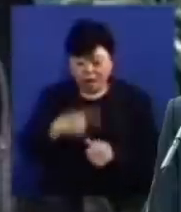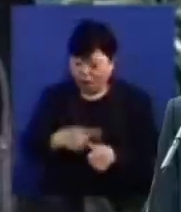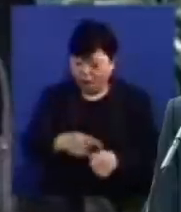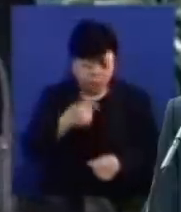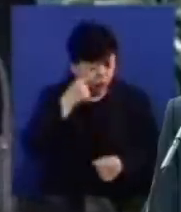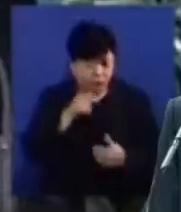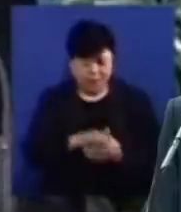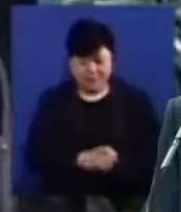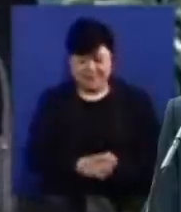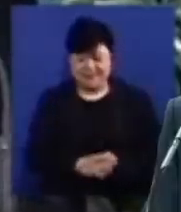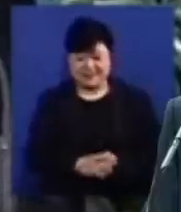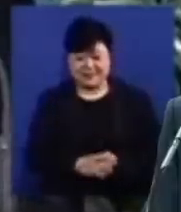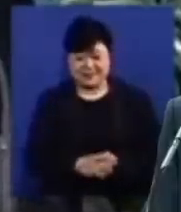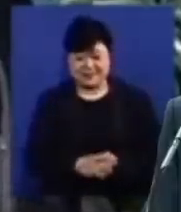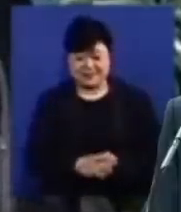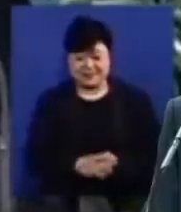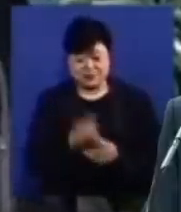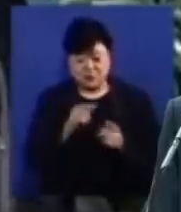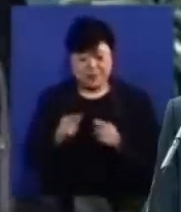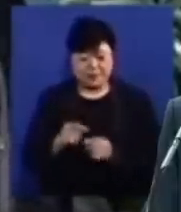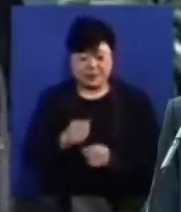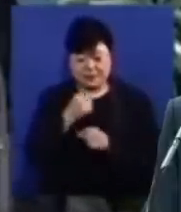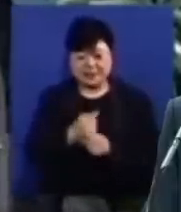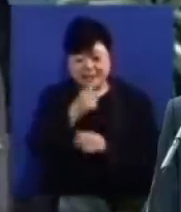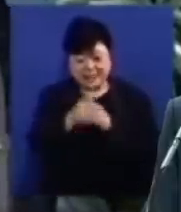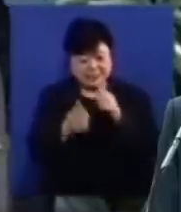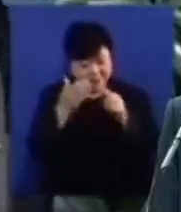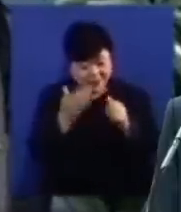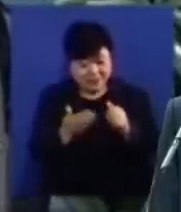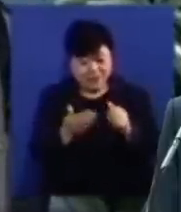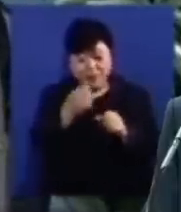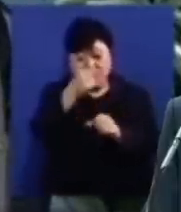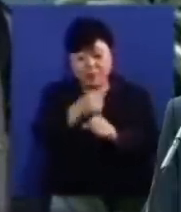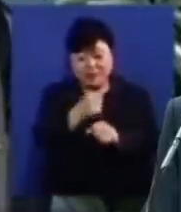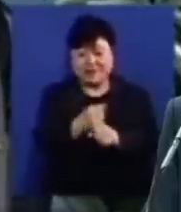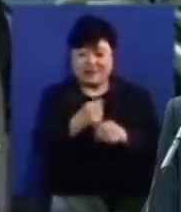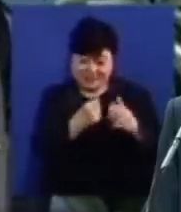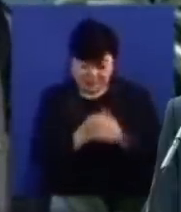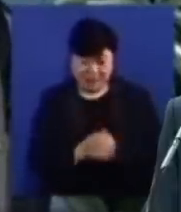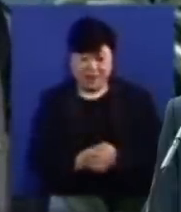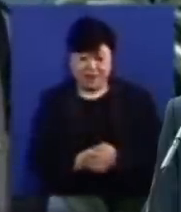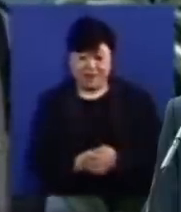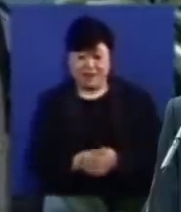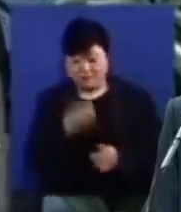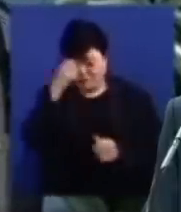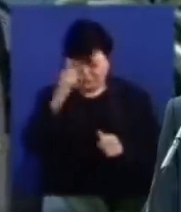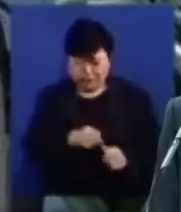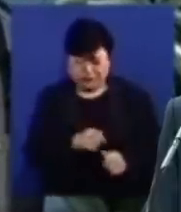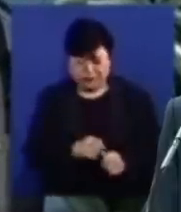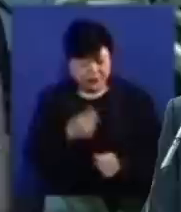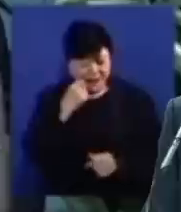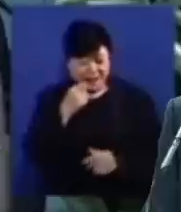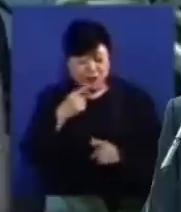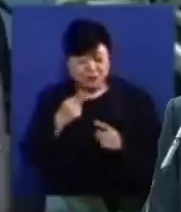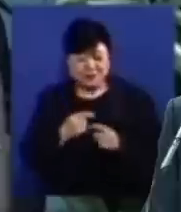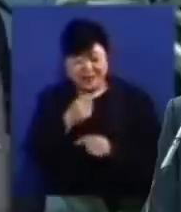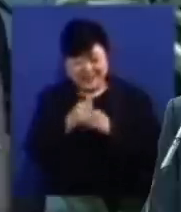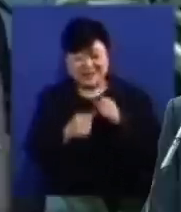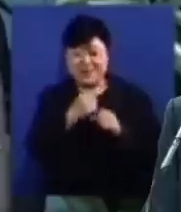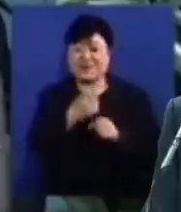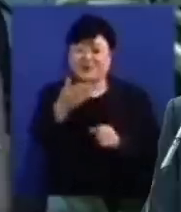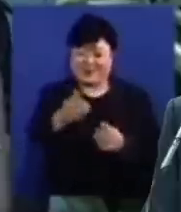돼요. 천지와 만물을 지으신 하나님의 작품이기 때문인 것입니다. 조용기도 하나님